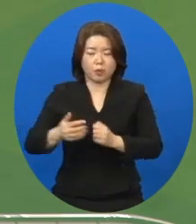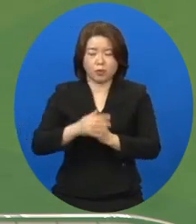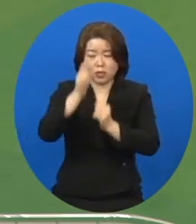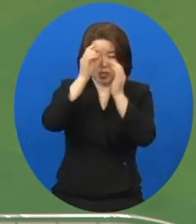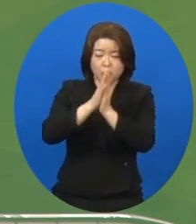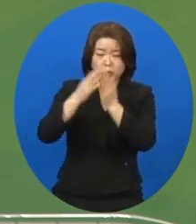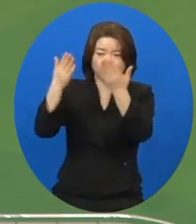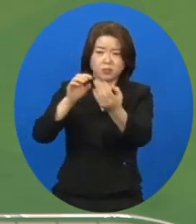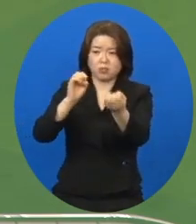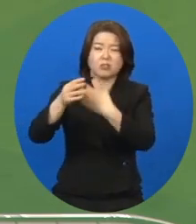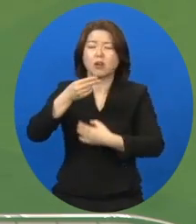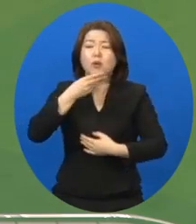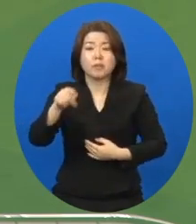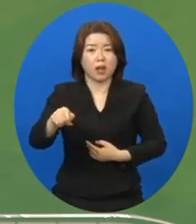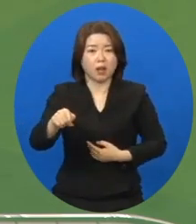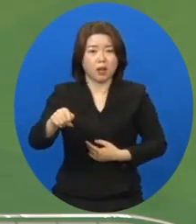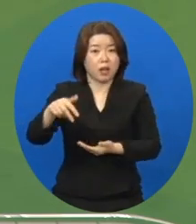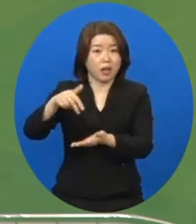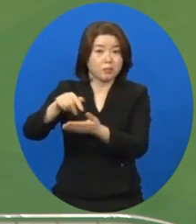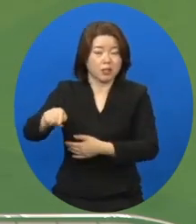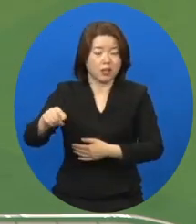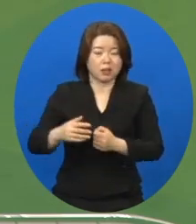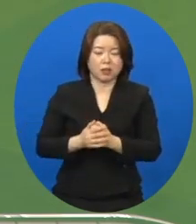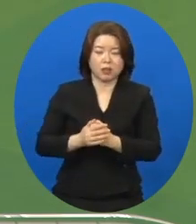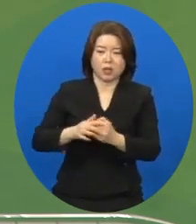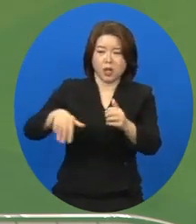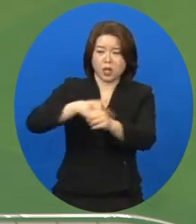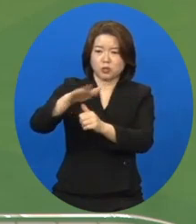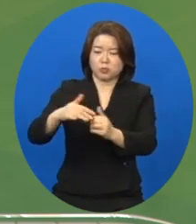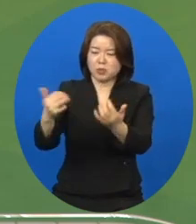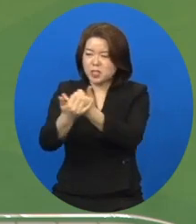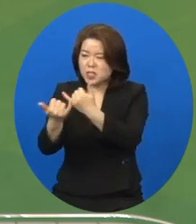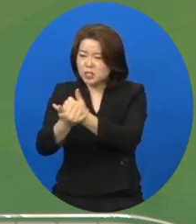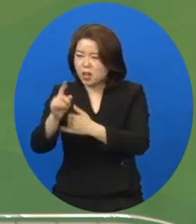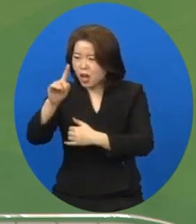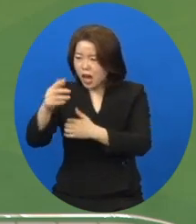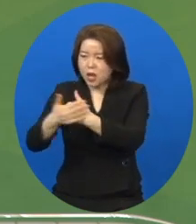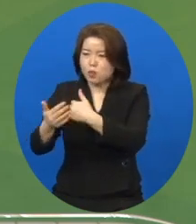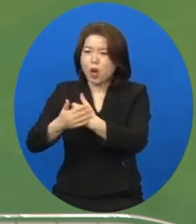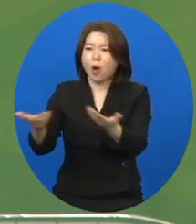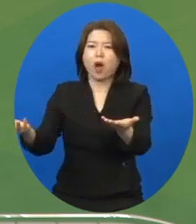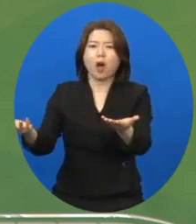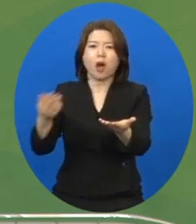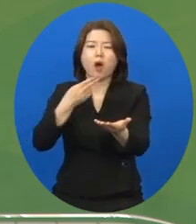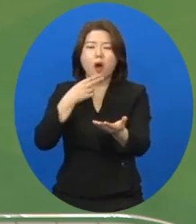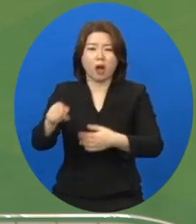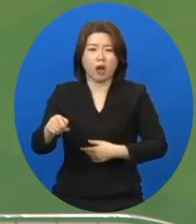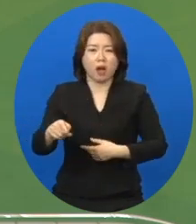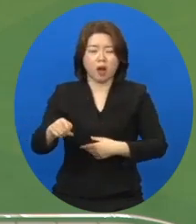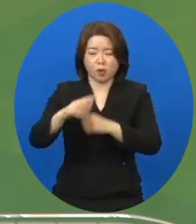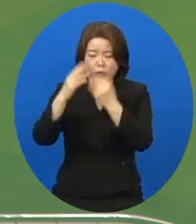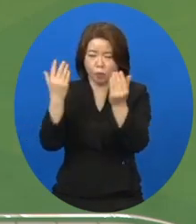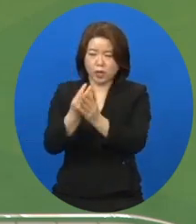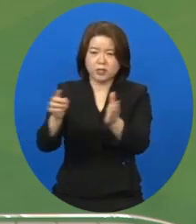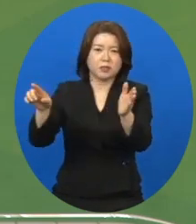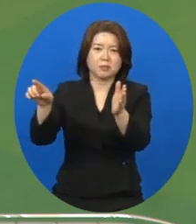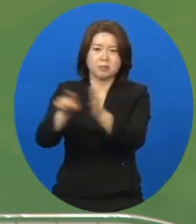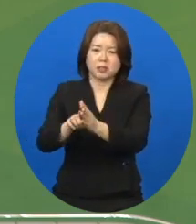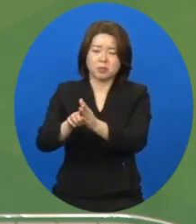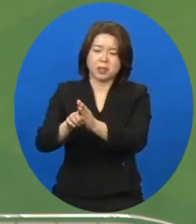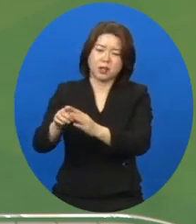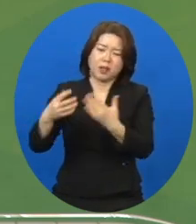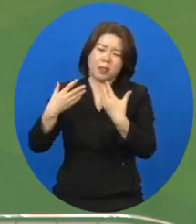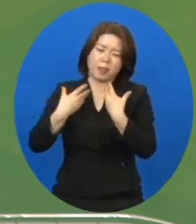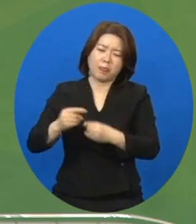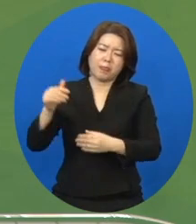해주신다. 주변에 자기 일가 친척들 아무도 도와주는 사람이 없다는. 완전히 믿음이 낙심